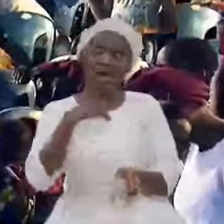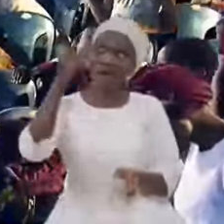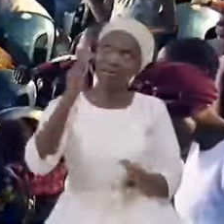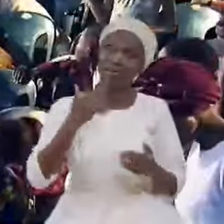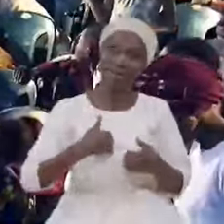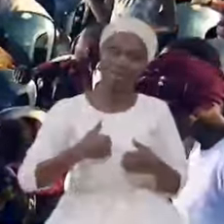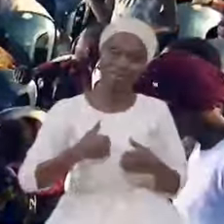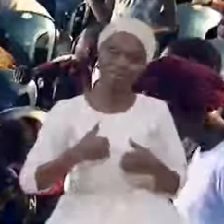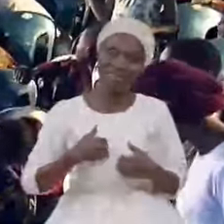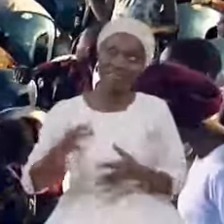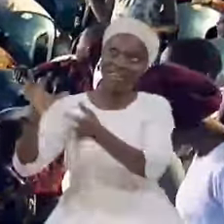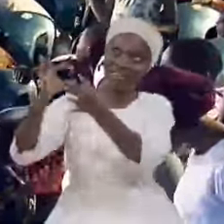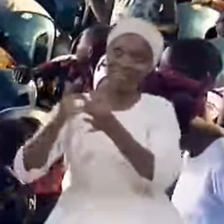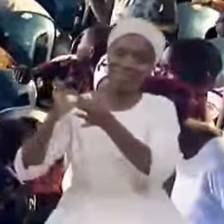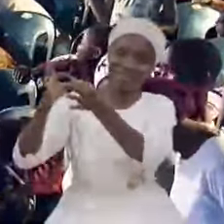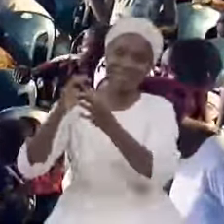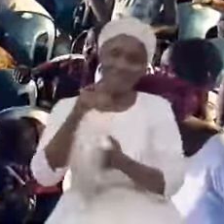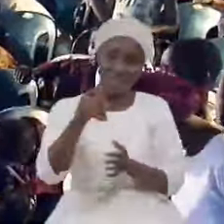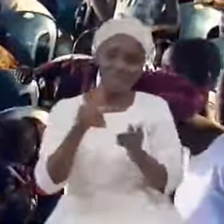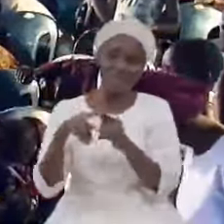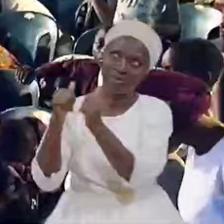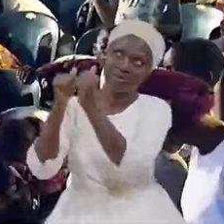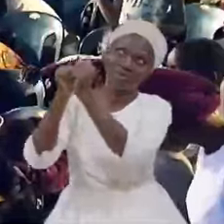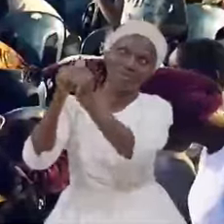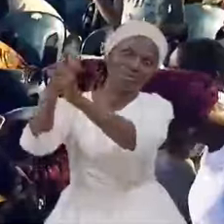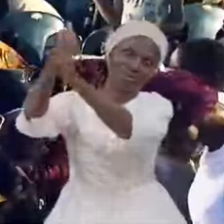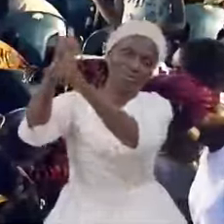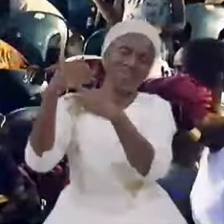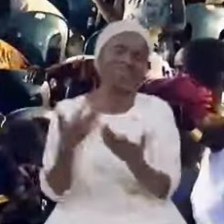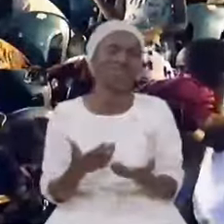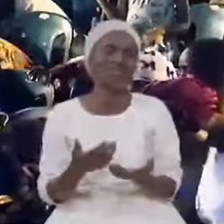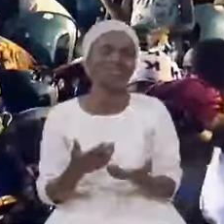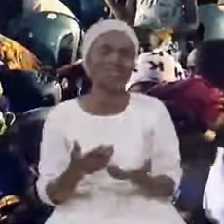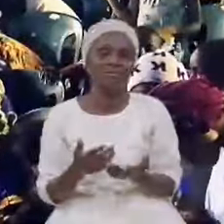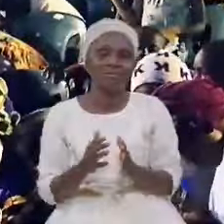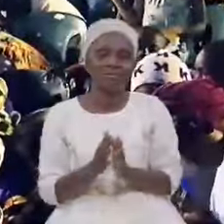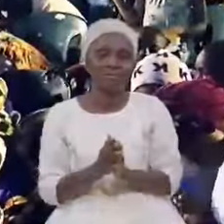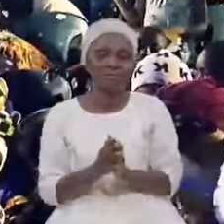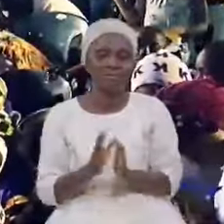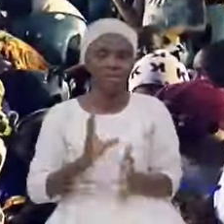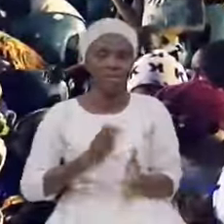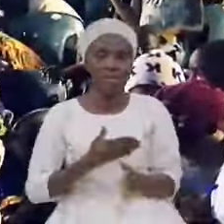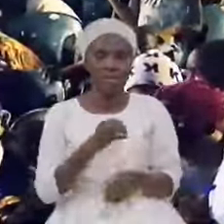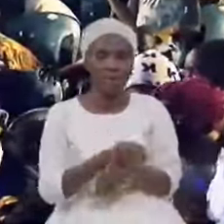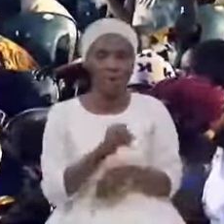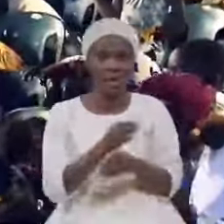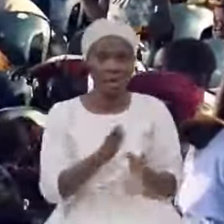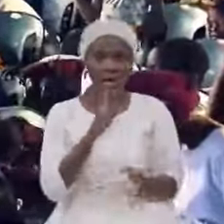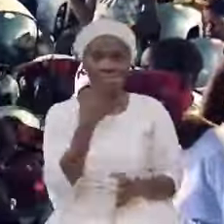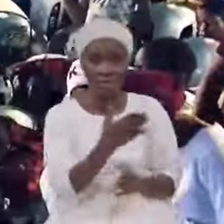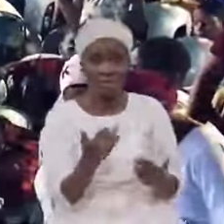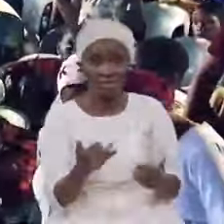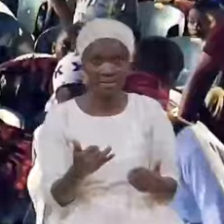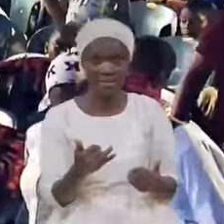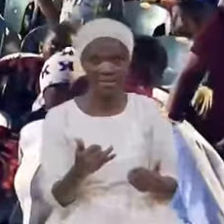réconcilié à lui. Nos conseillers sont là. Ils vont vous aider